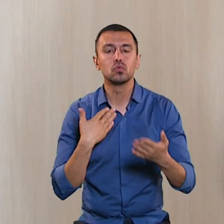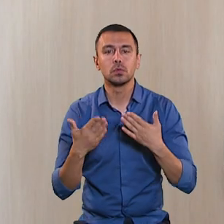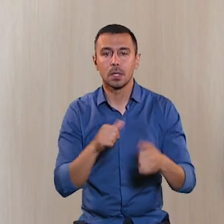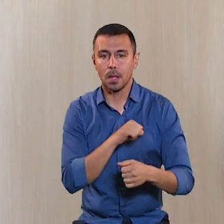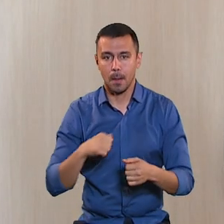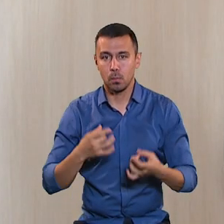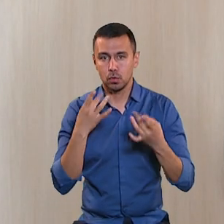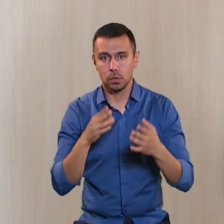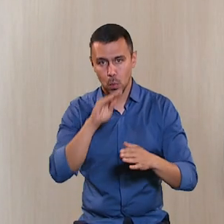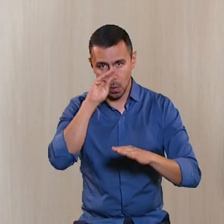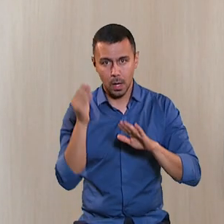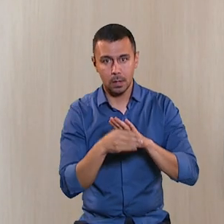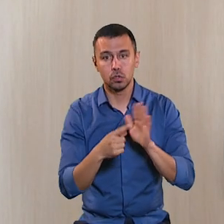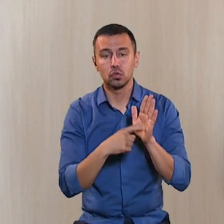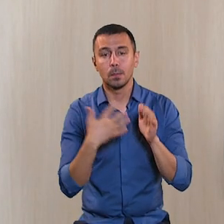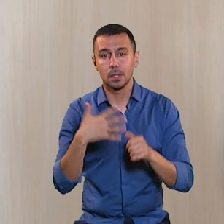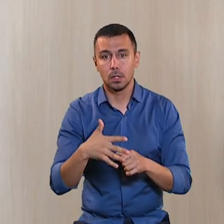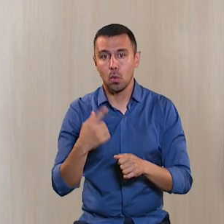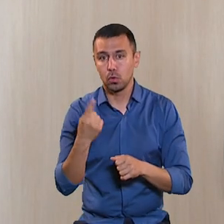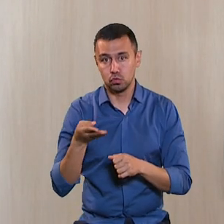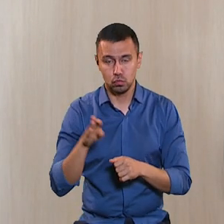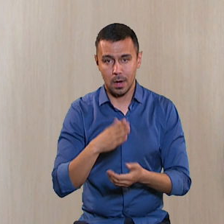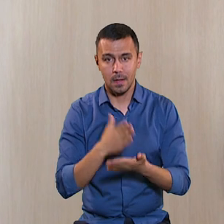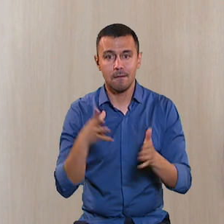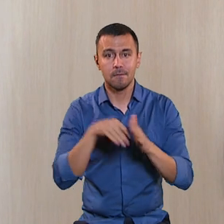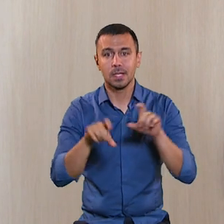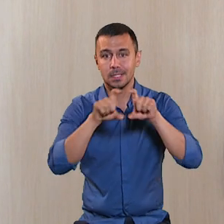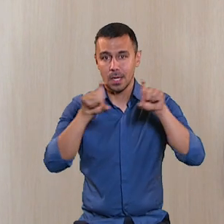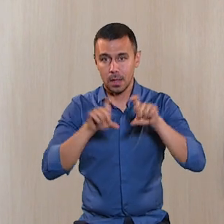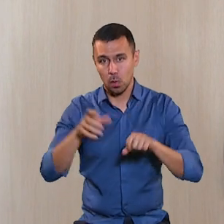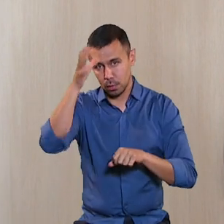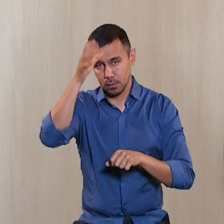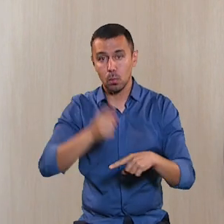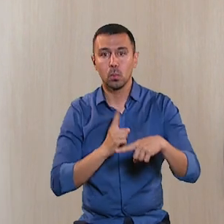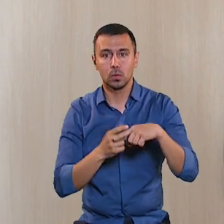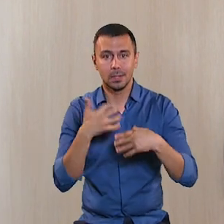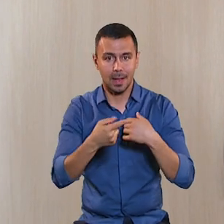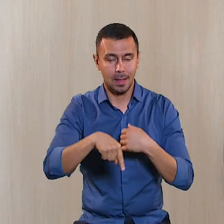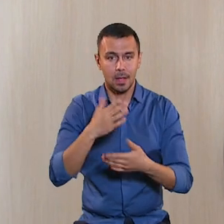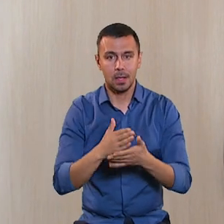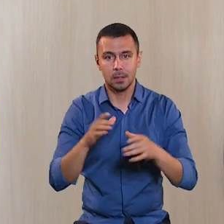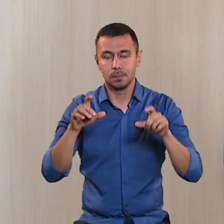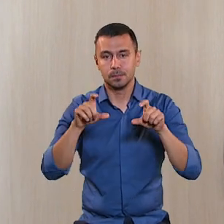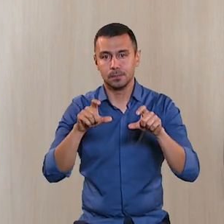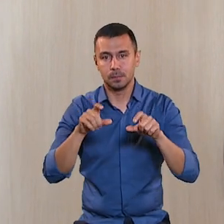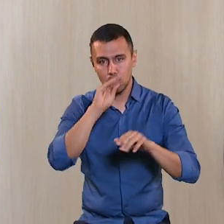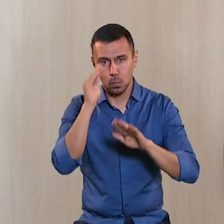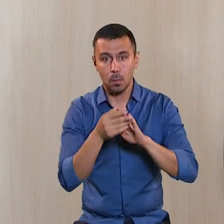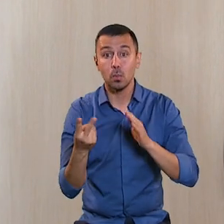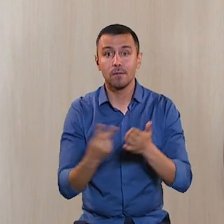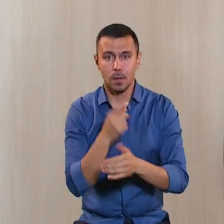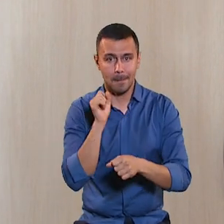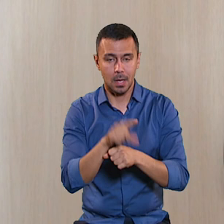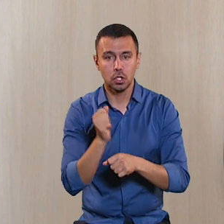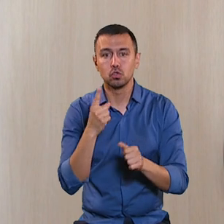найпростіших укритів їх 651 в закладах освіти крім того серед них є споруди подвійного призначення і